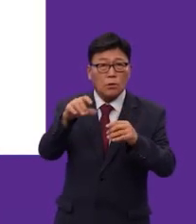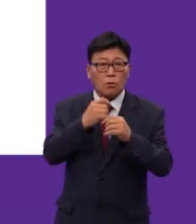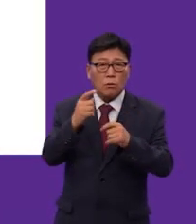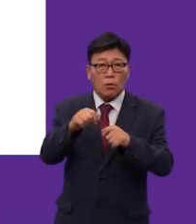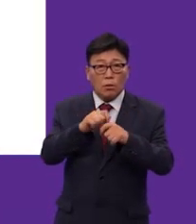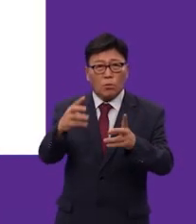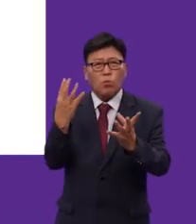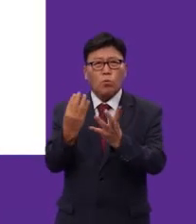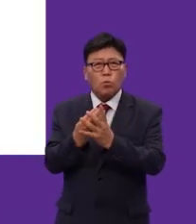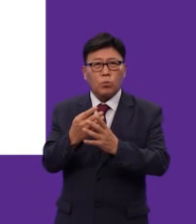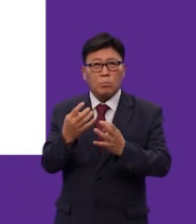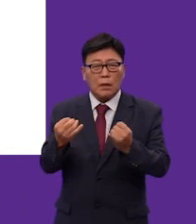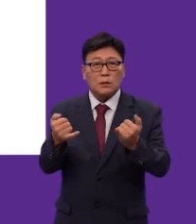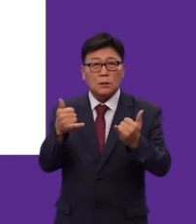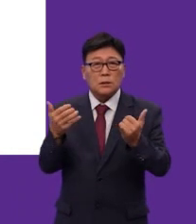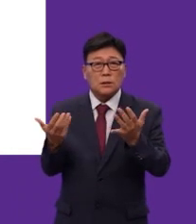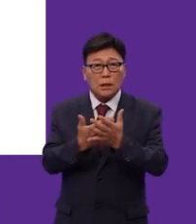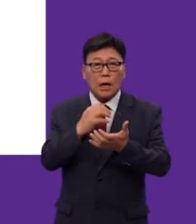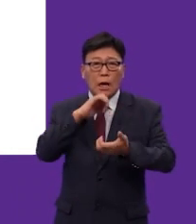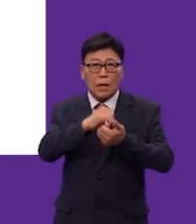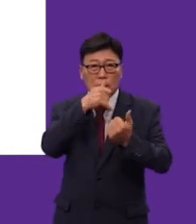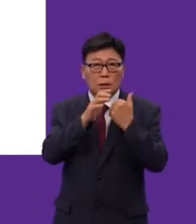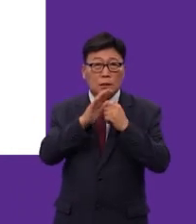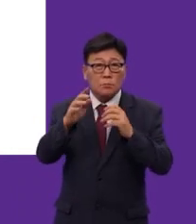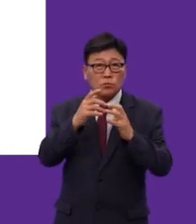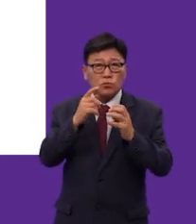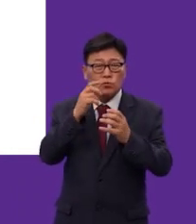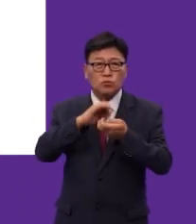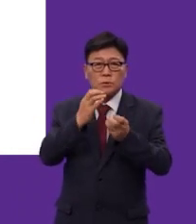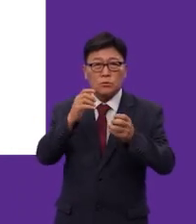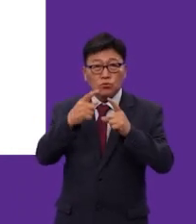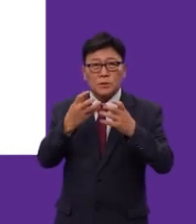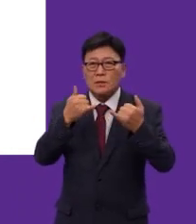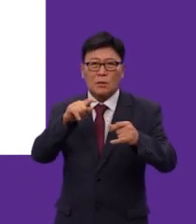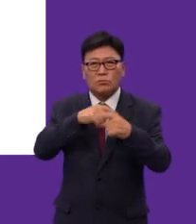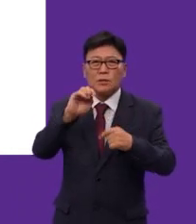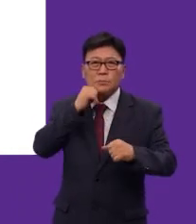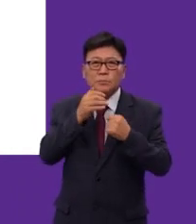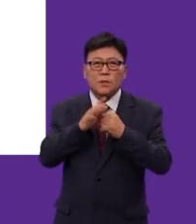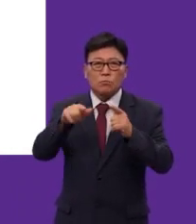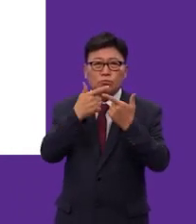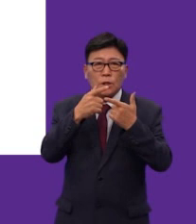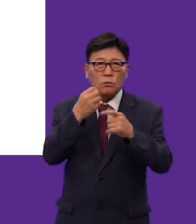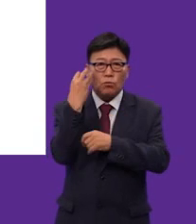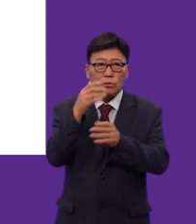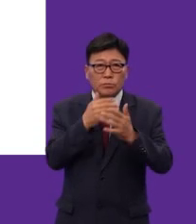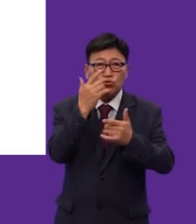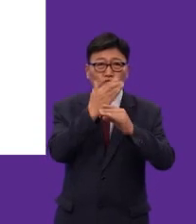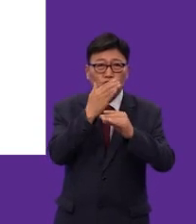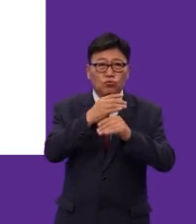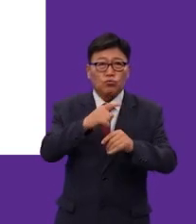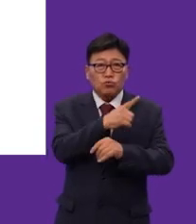현재 주민들만으로 운영하기에는 한계점에 도달한 상태입니다. 부산의 원도심, 부산 중구를 비롯한 7개 지자체에